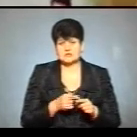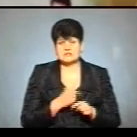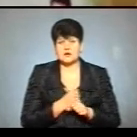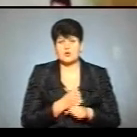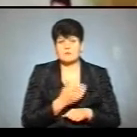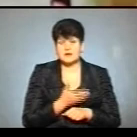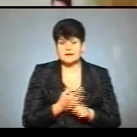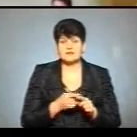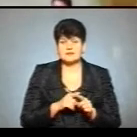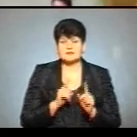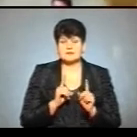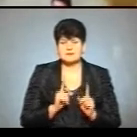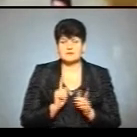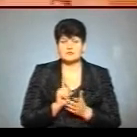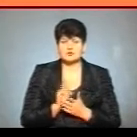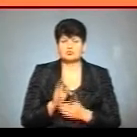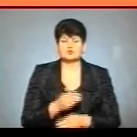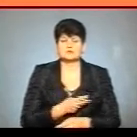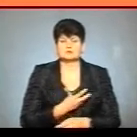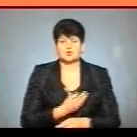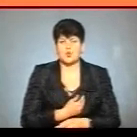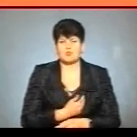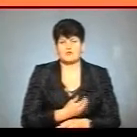робити. Але це тільки повинно бути добровільно.